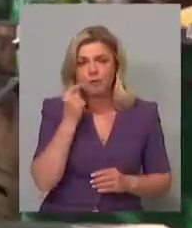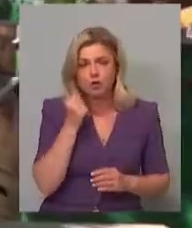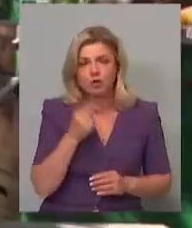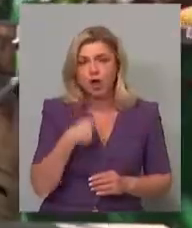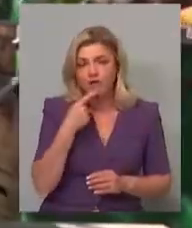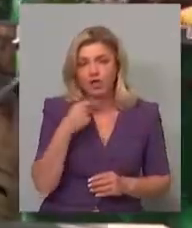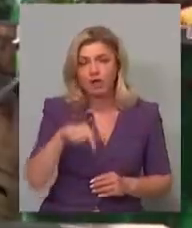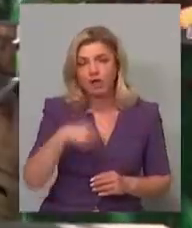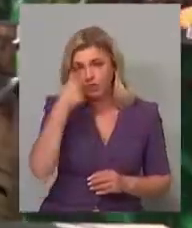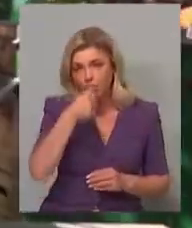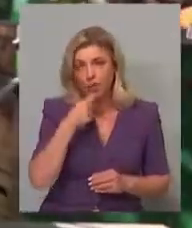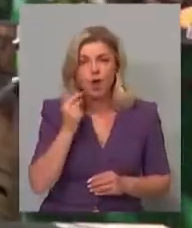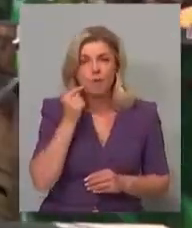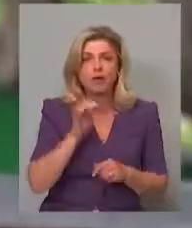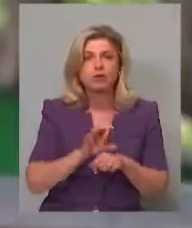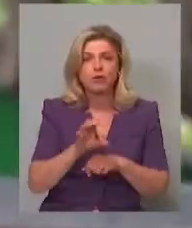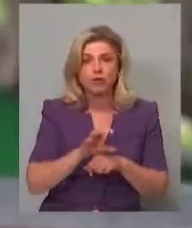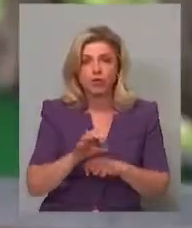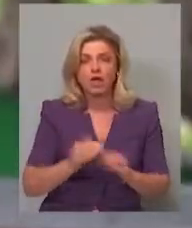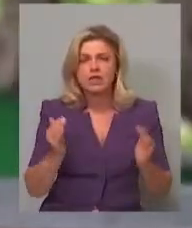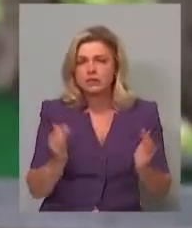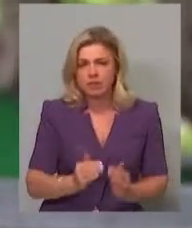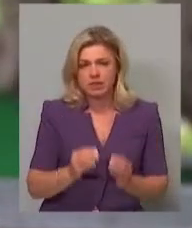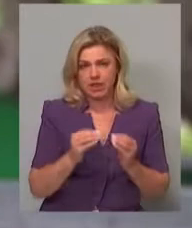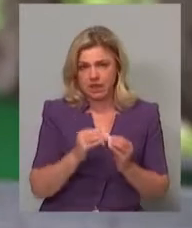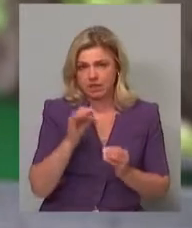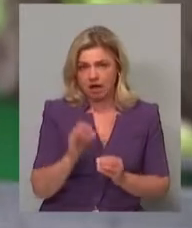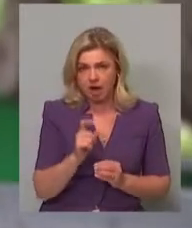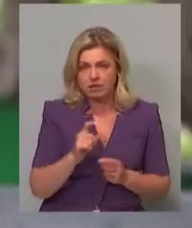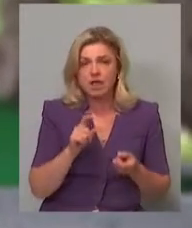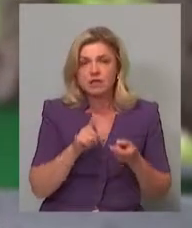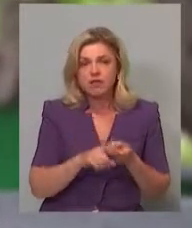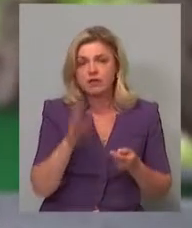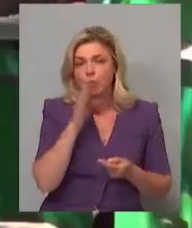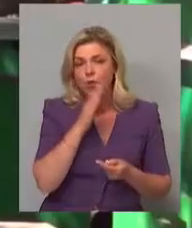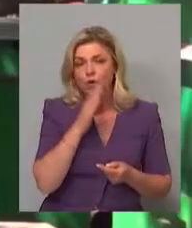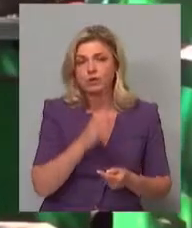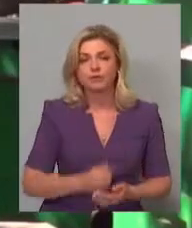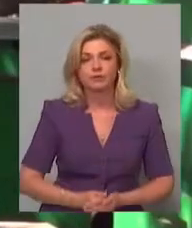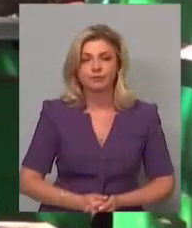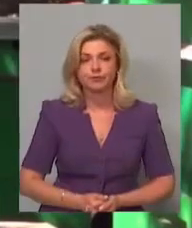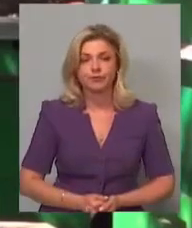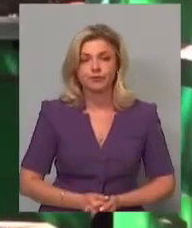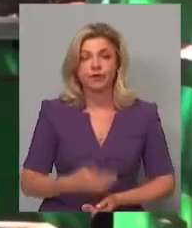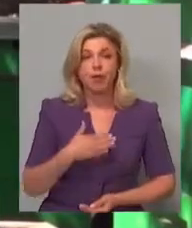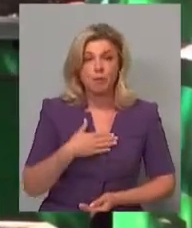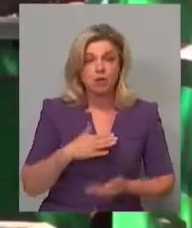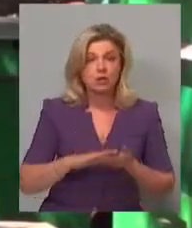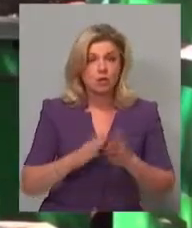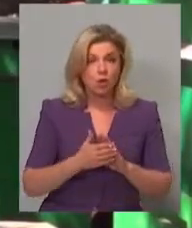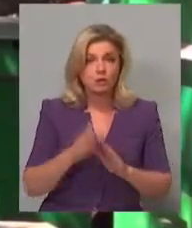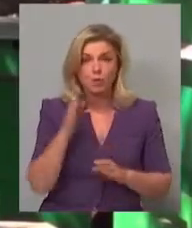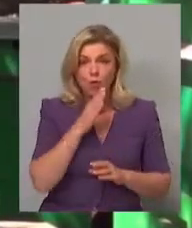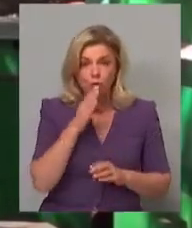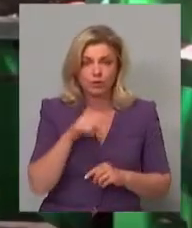цьогоріч медопродуктивність на його пасіці знизилася у 10 разів. Пов'язується з погодними умовами. На мою ситуацію погодні умови